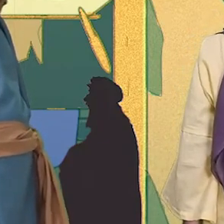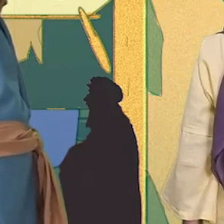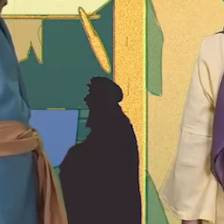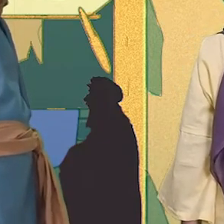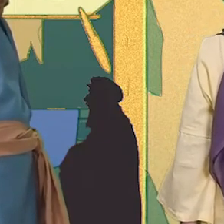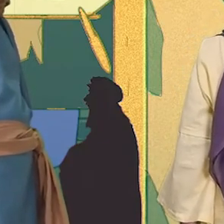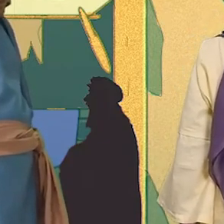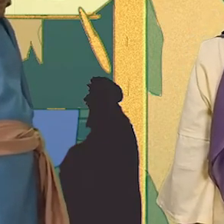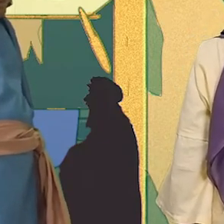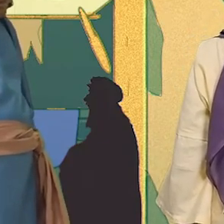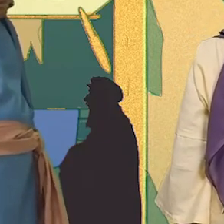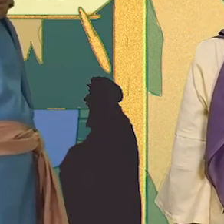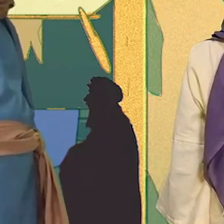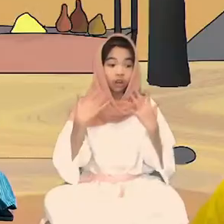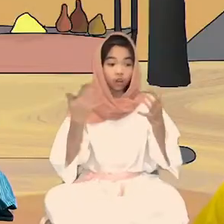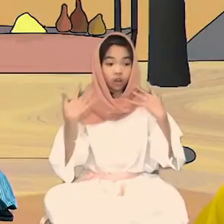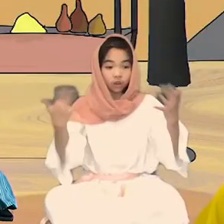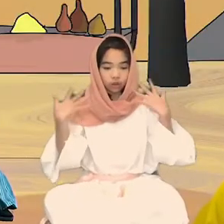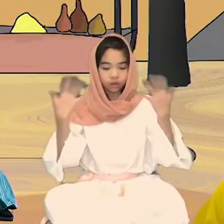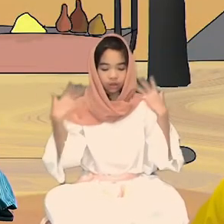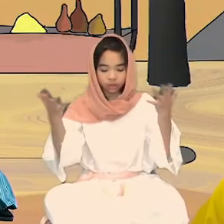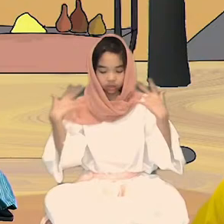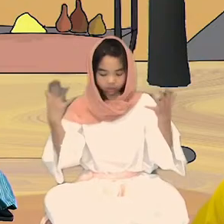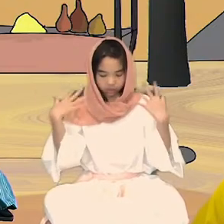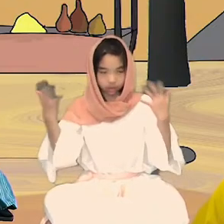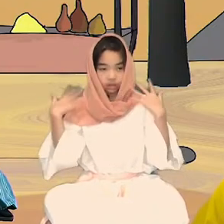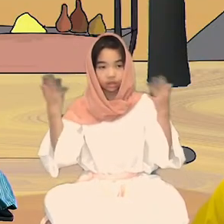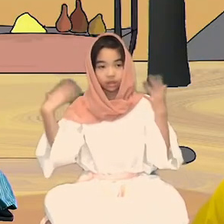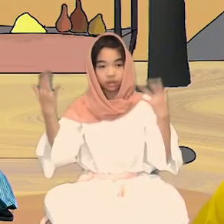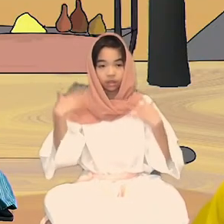Iya, capek ya.